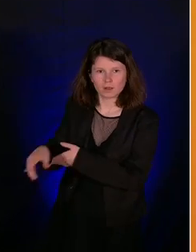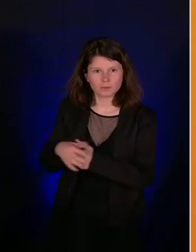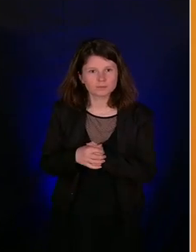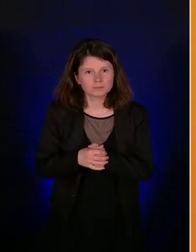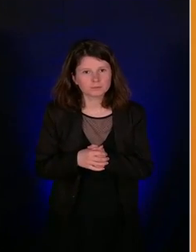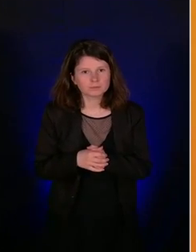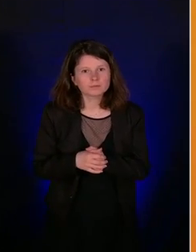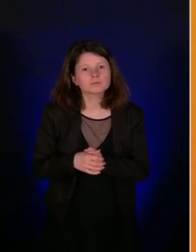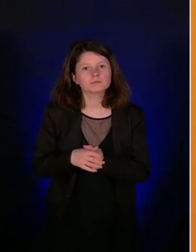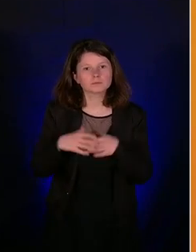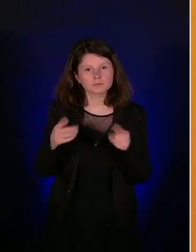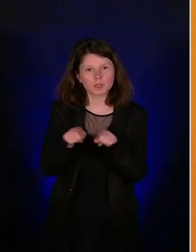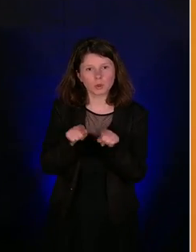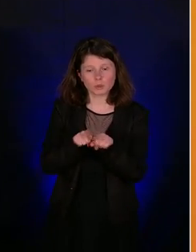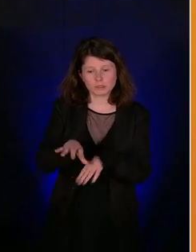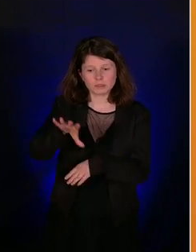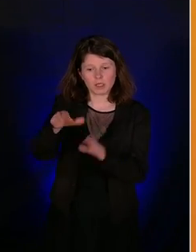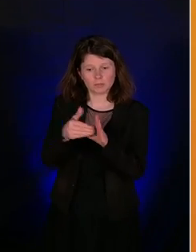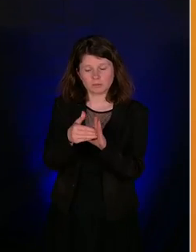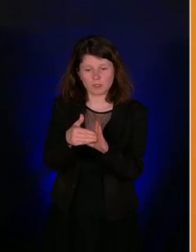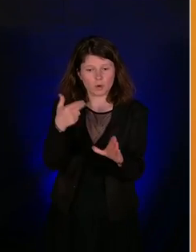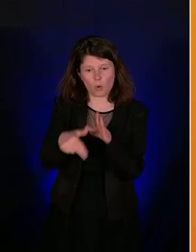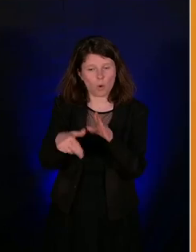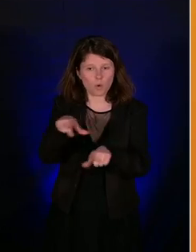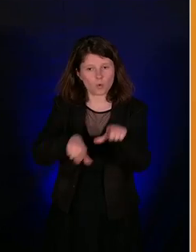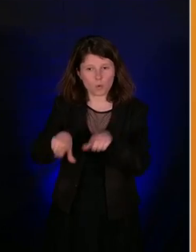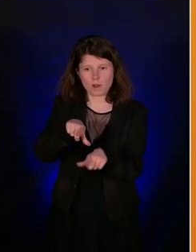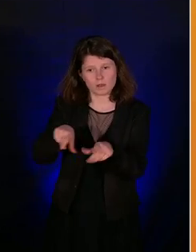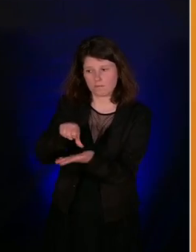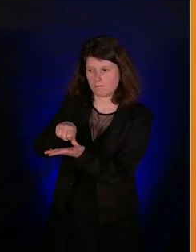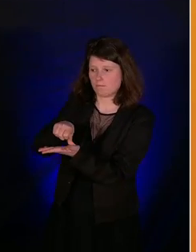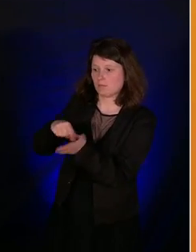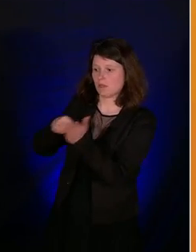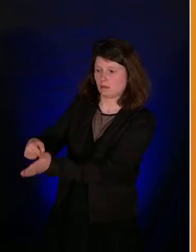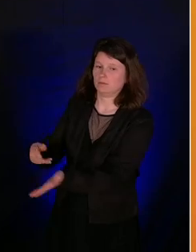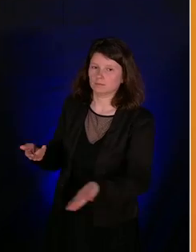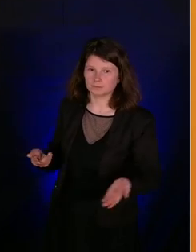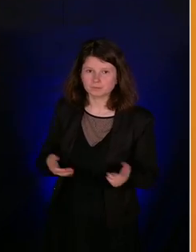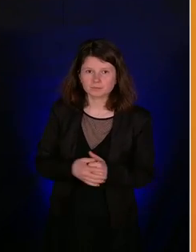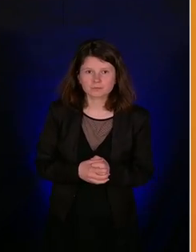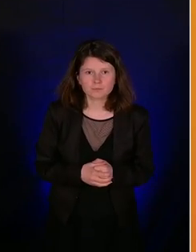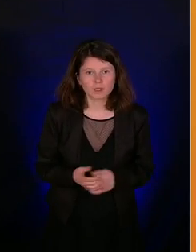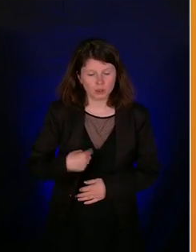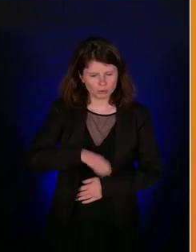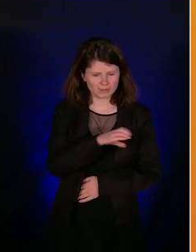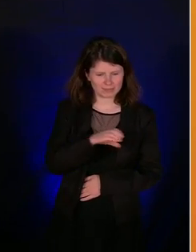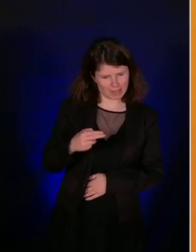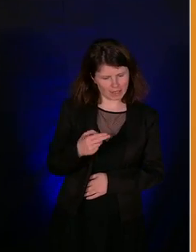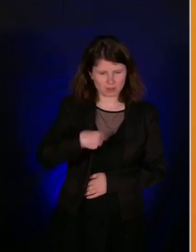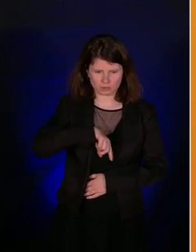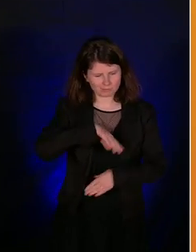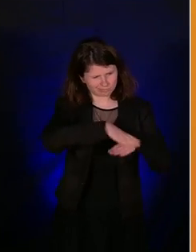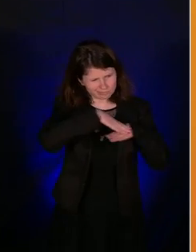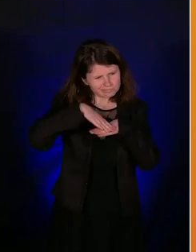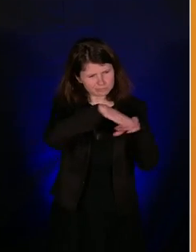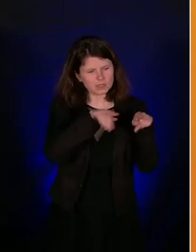€ de loyer aussi pour ind du de ind du loyer malgré nos nombreuses interpellations lors des différents CCN et nos courriers